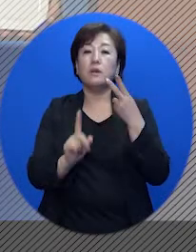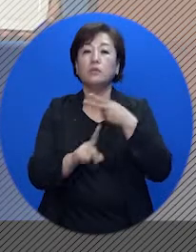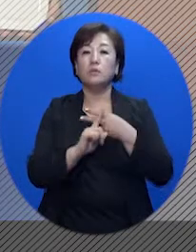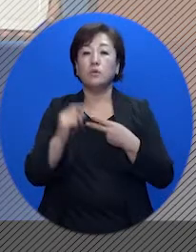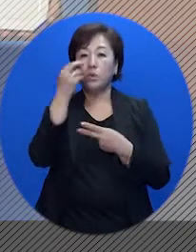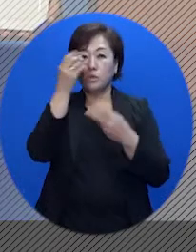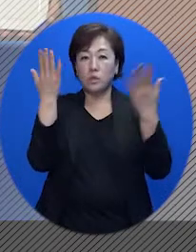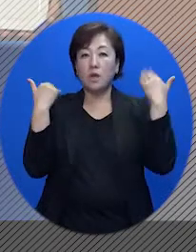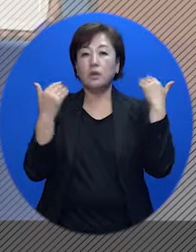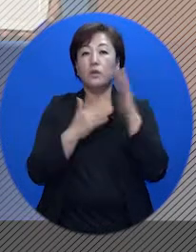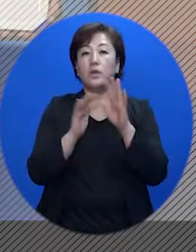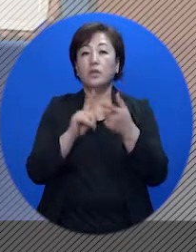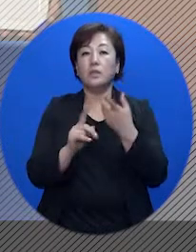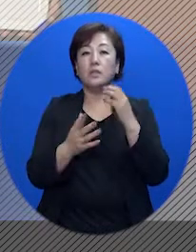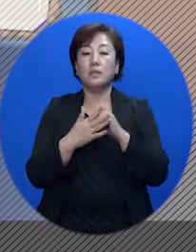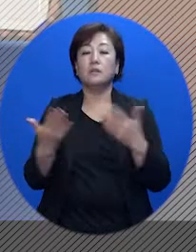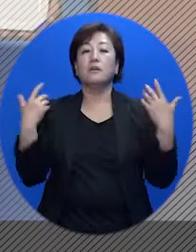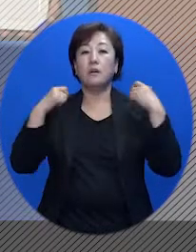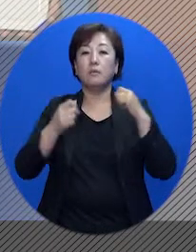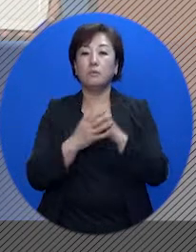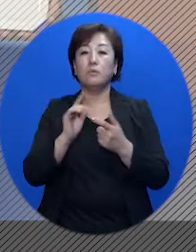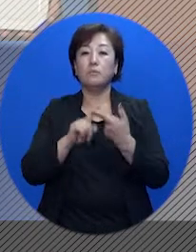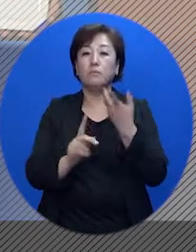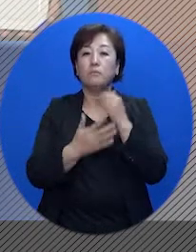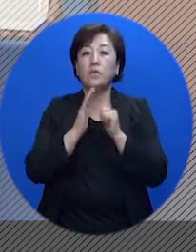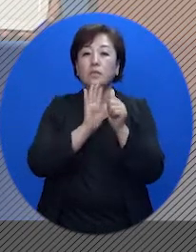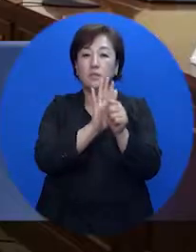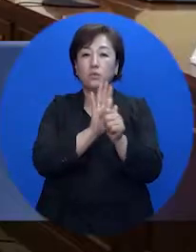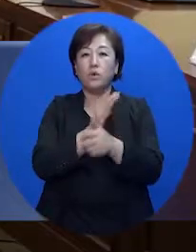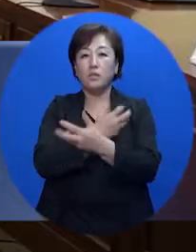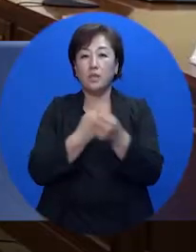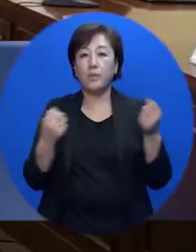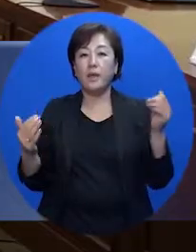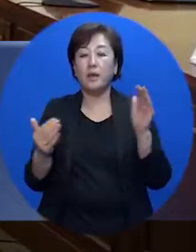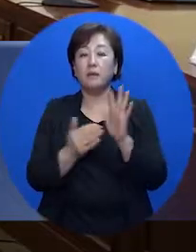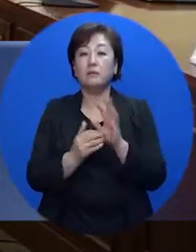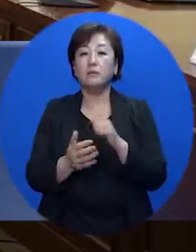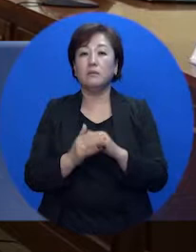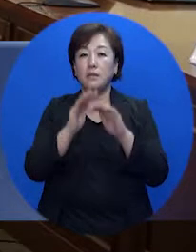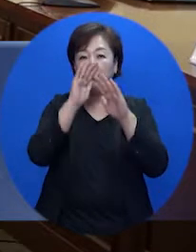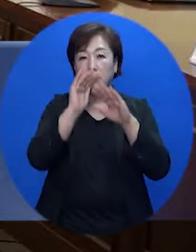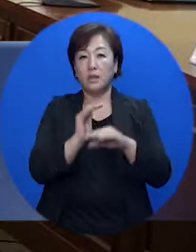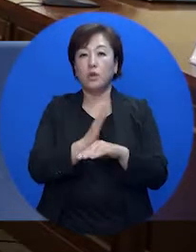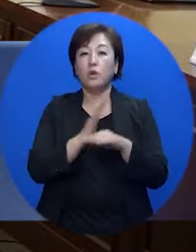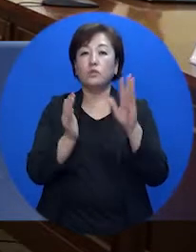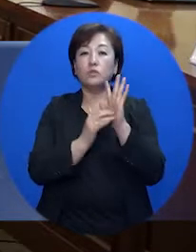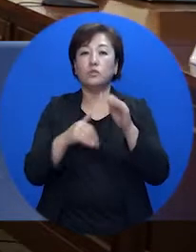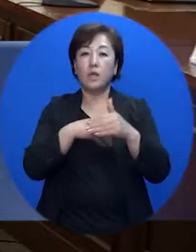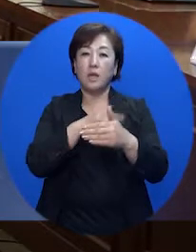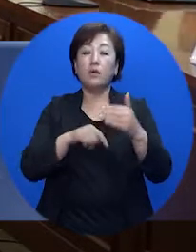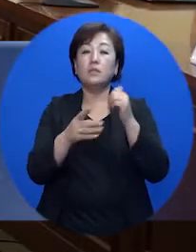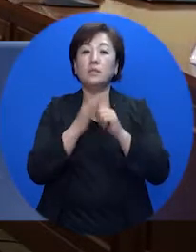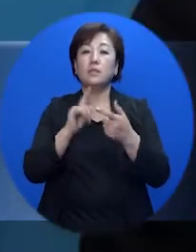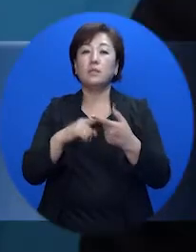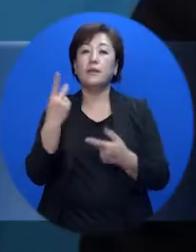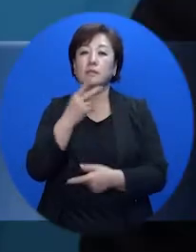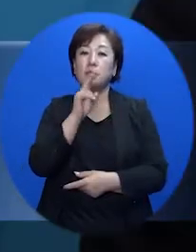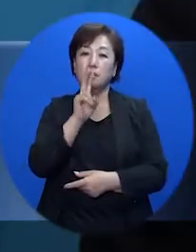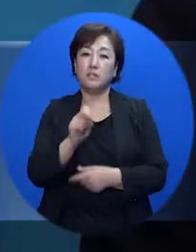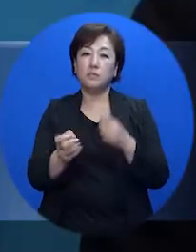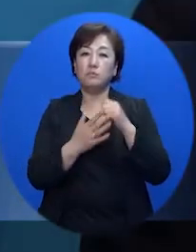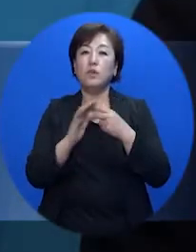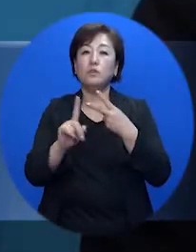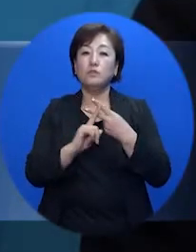중고등학교 신입생 교복비 지원 협약을 체결했습니다. 협약서에 따르면 관내 2020년